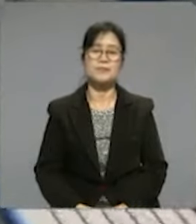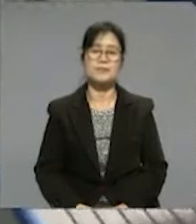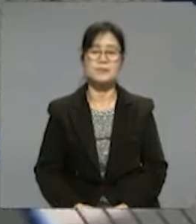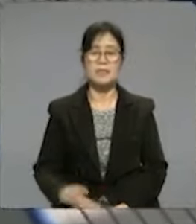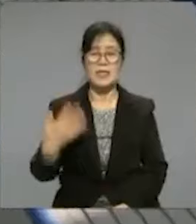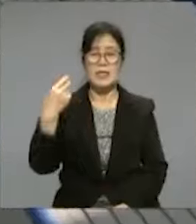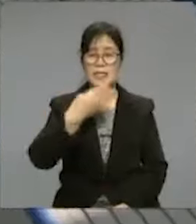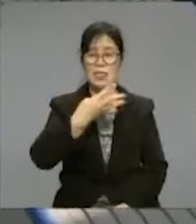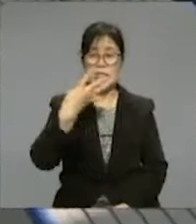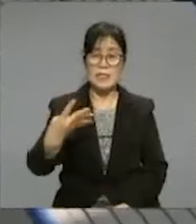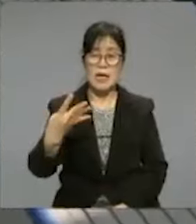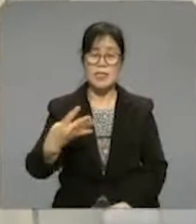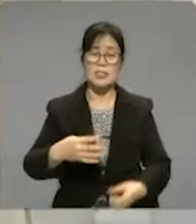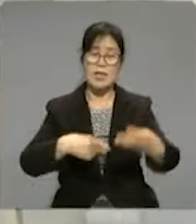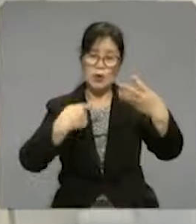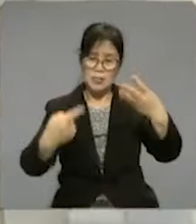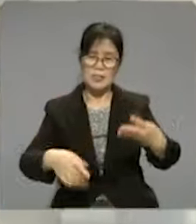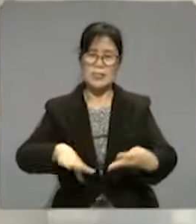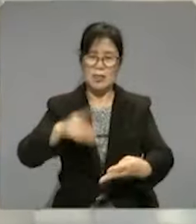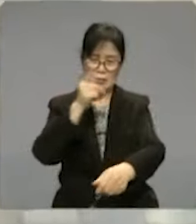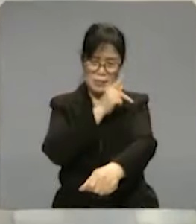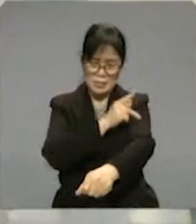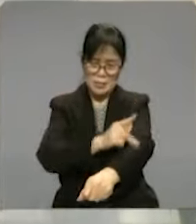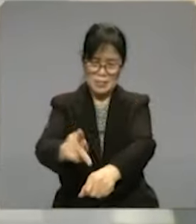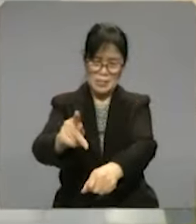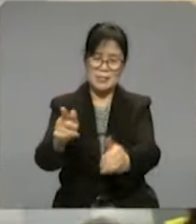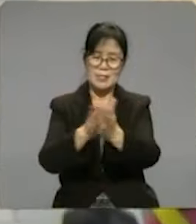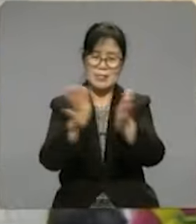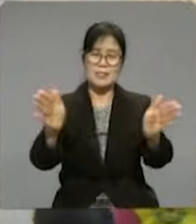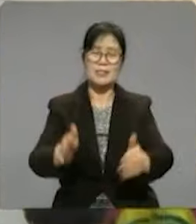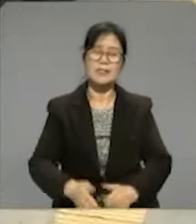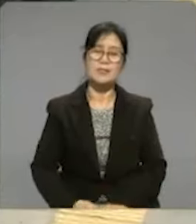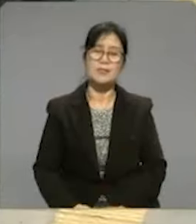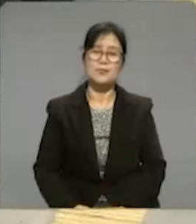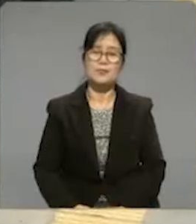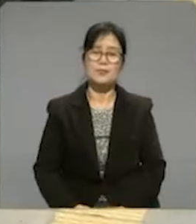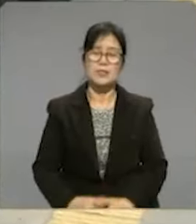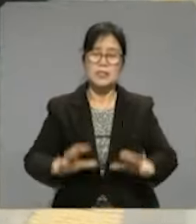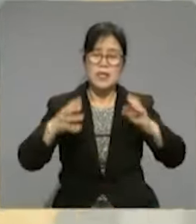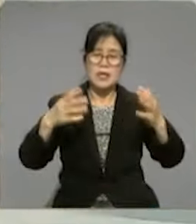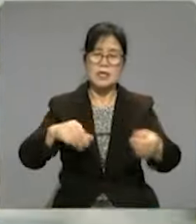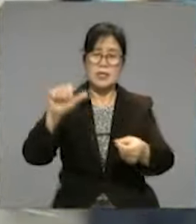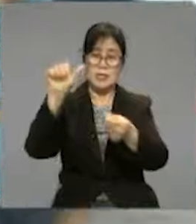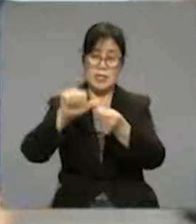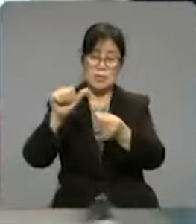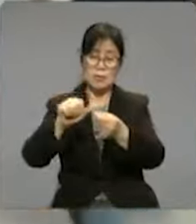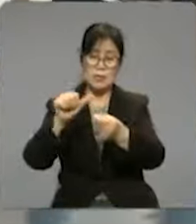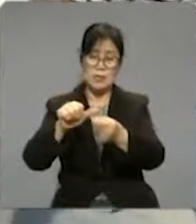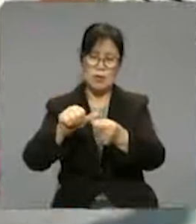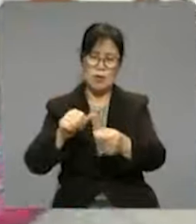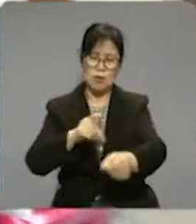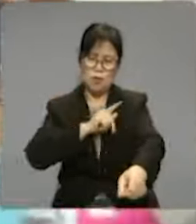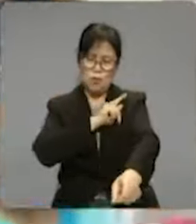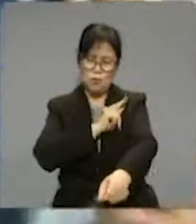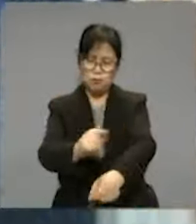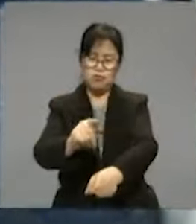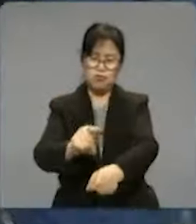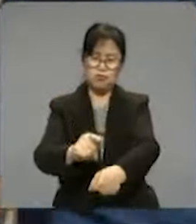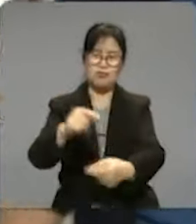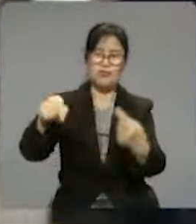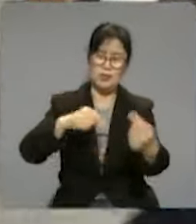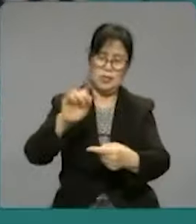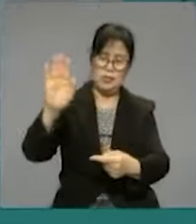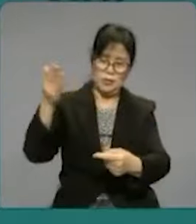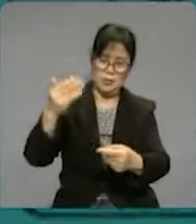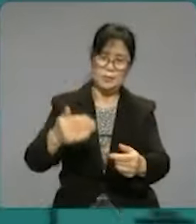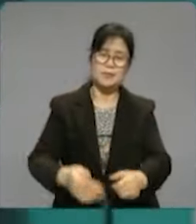지난 2004년 4월 1일 첫 운행을 시작한 KTX. 우리는 세계에서 다섯 번째로 고속철도를 운영하는 나라가